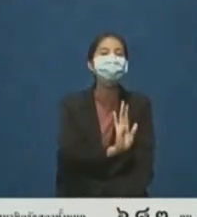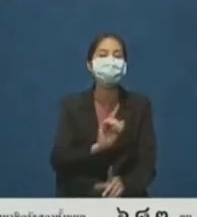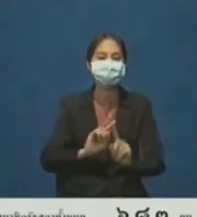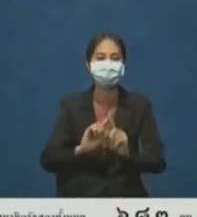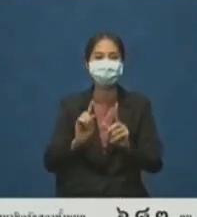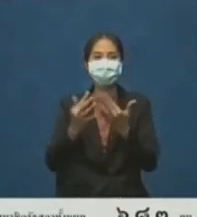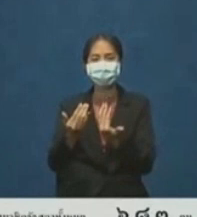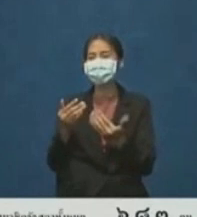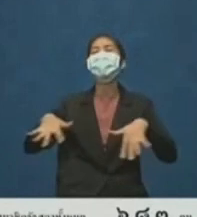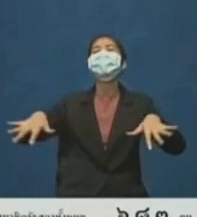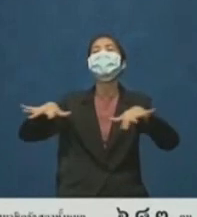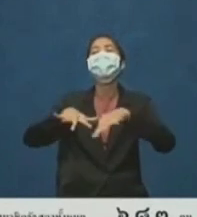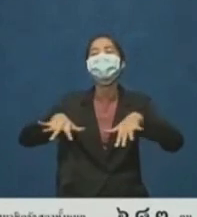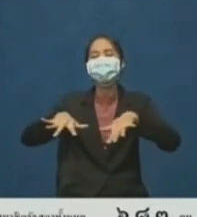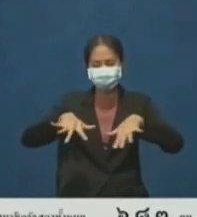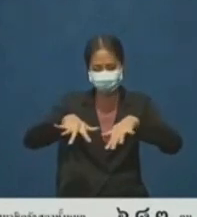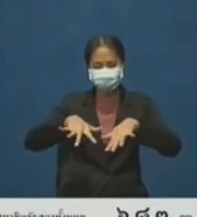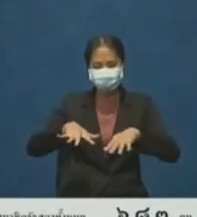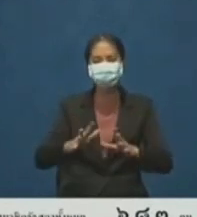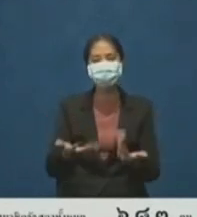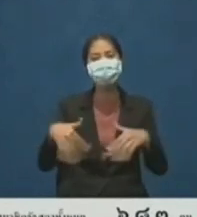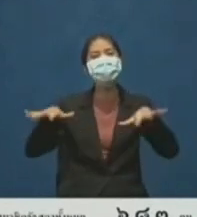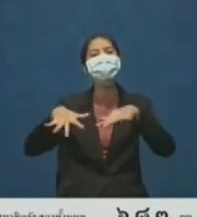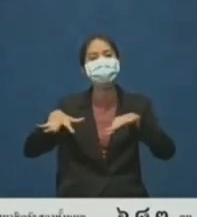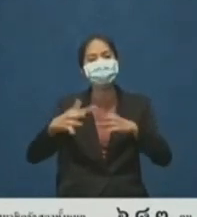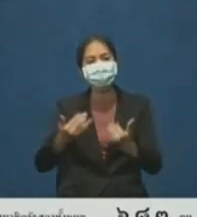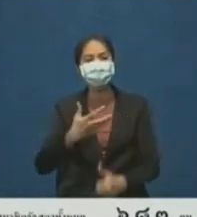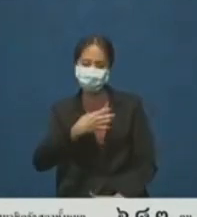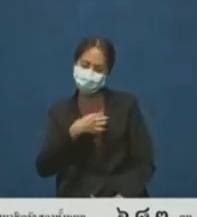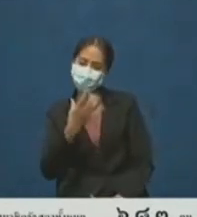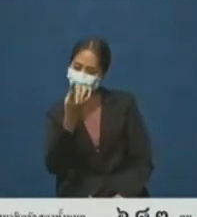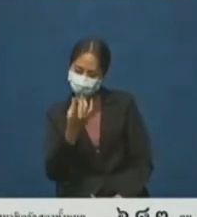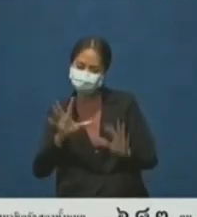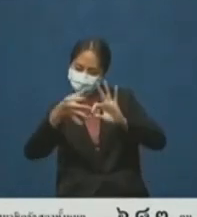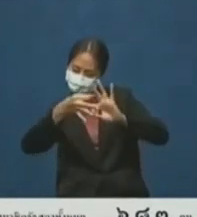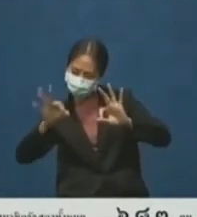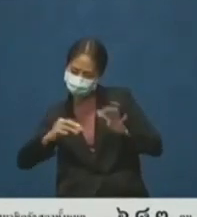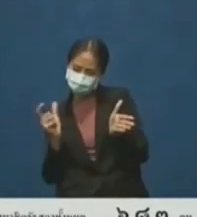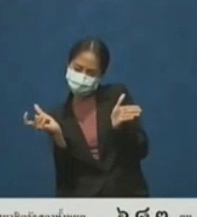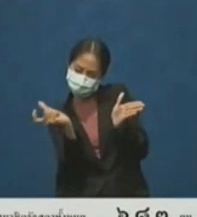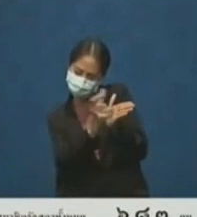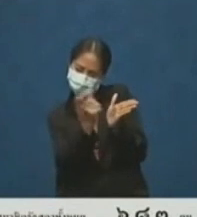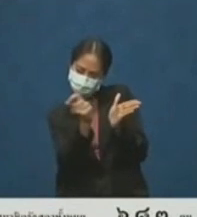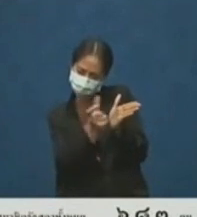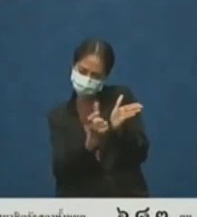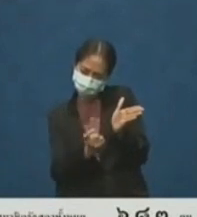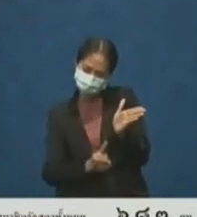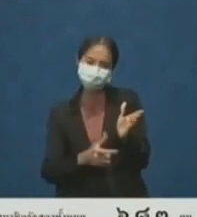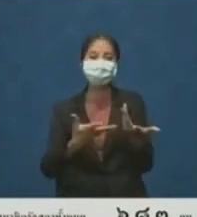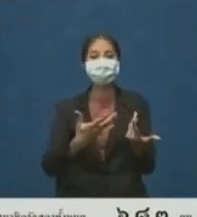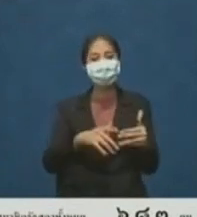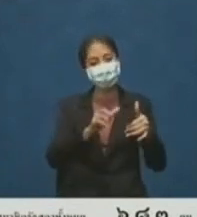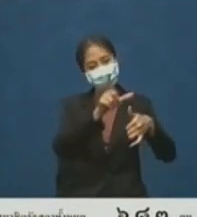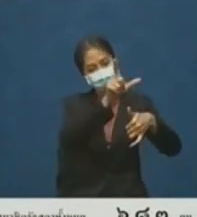คือมันเป็นปกติของคนที่อยู่ในห้องกรรมาธิการของทุกอันอยู่แล้วว่าสุดท้ายเนี่ยฉันอยากขอมีคีย์เวิร์ดของฉันสักหน่อยนะ